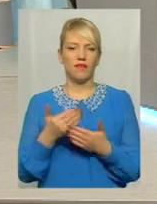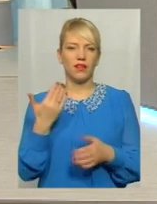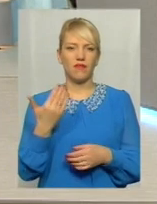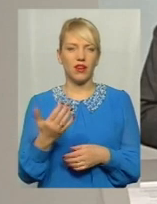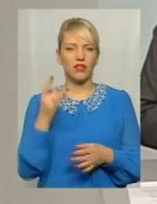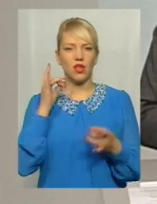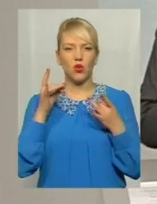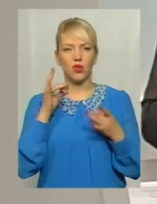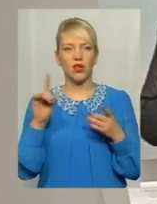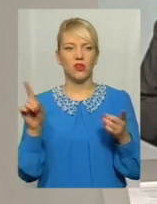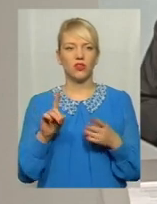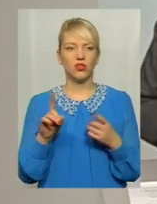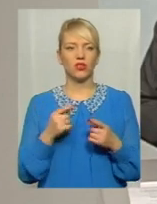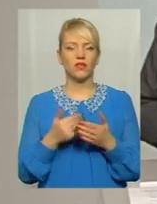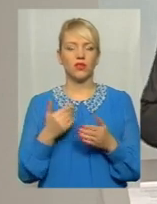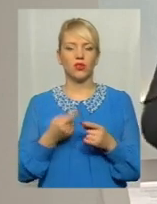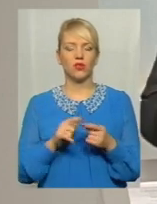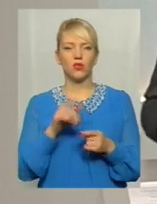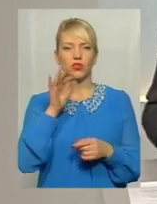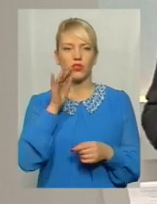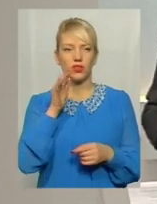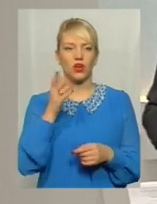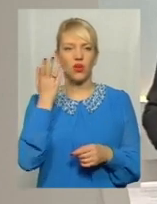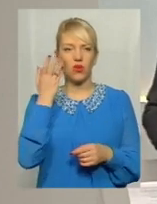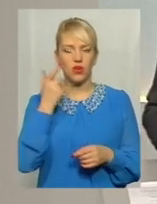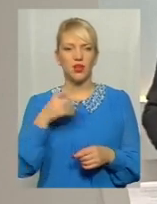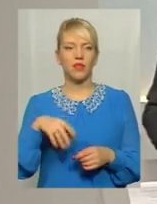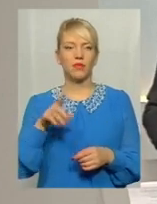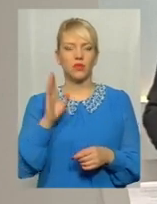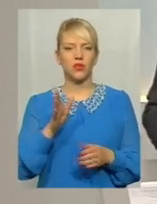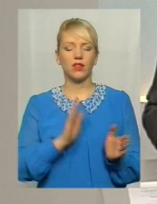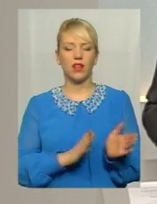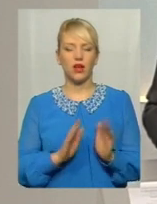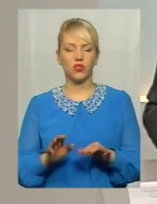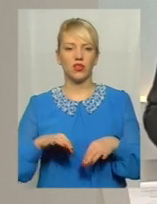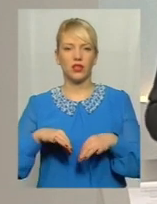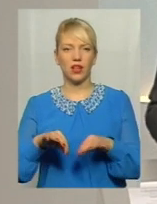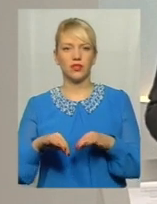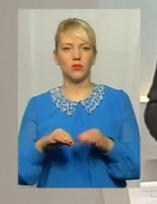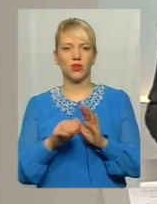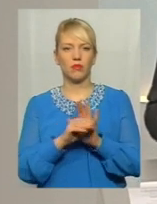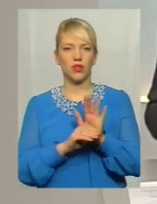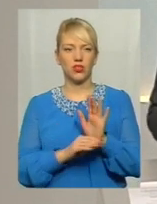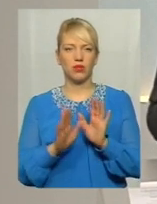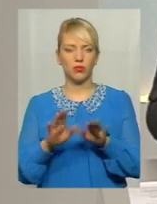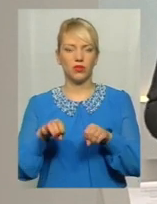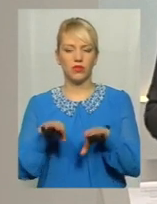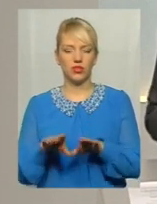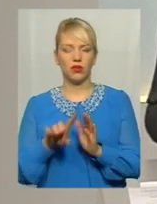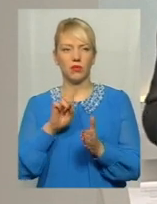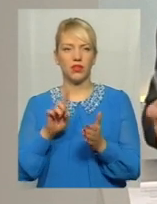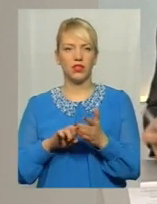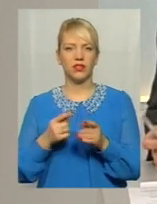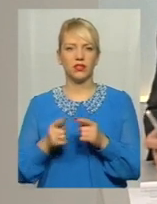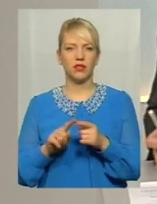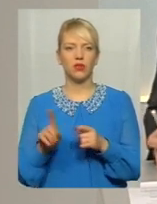що від того часу, коли все ж таки нова транспортна мережа буде функціонувати, вирішиться і питання з тим, що водії